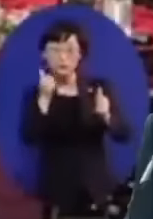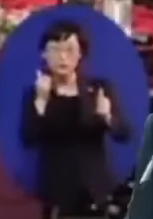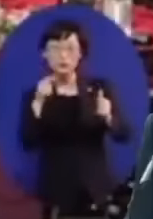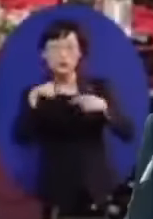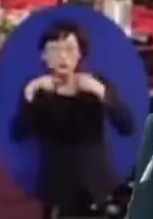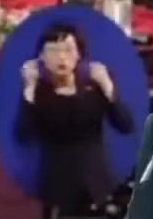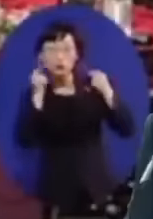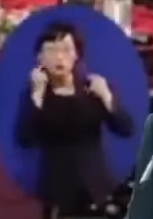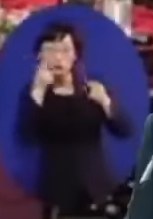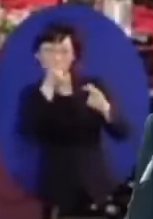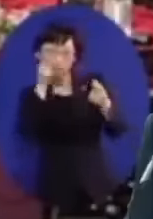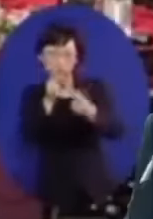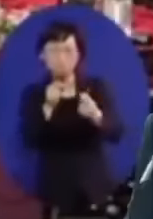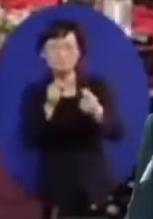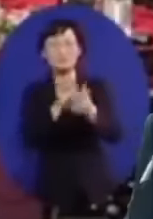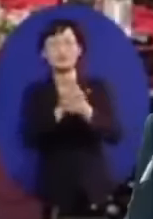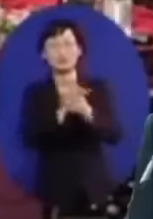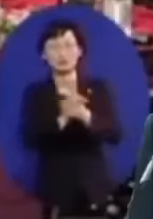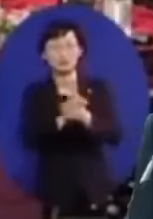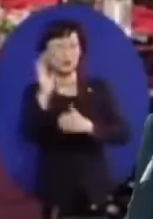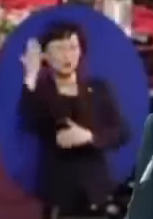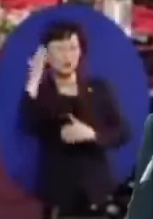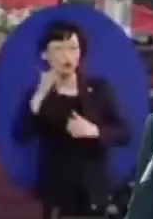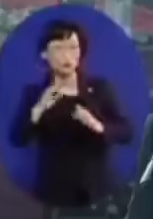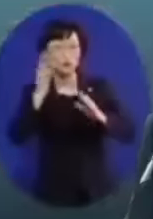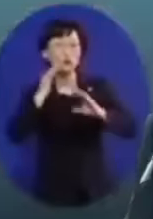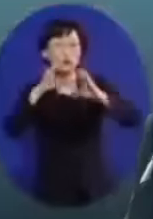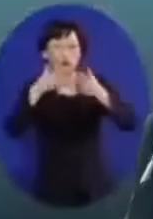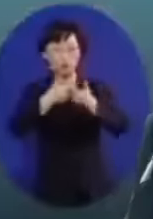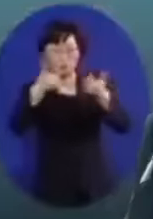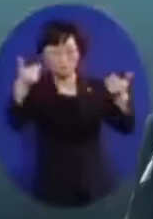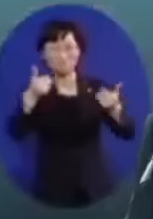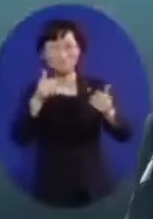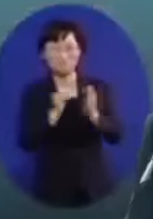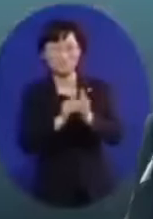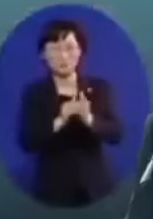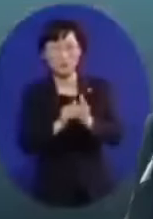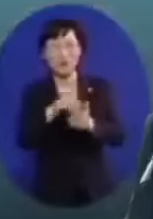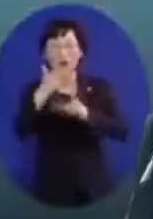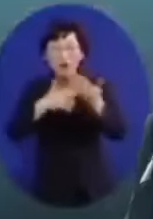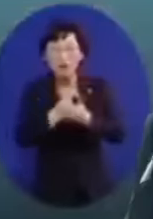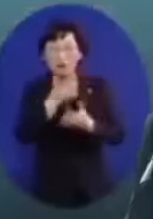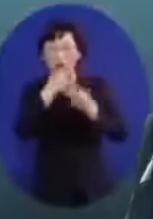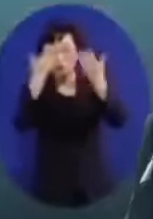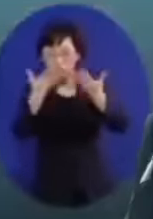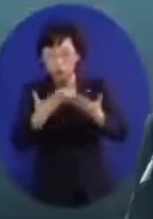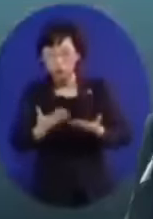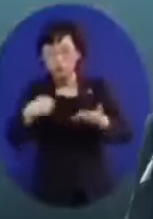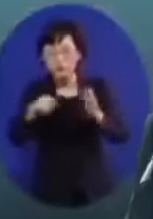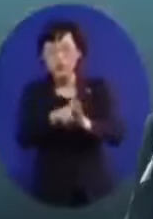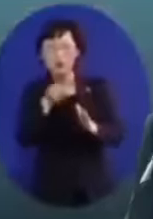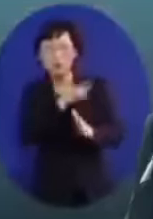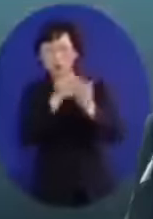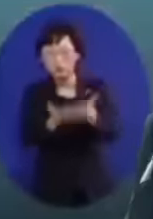최근에 천당 갔습니다만 하나님의 축복을 받기 위해서는 먼저 축복받을 만한 그릇이 되어야 한다.